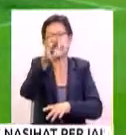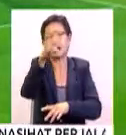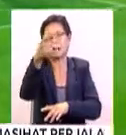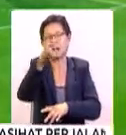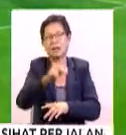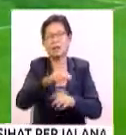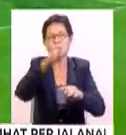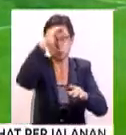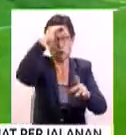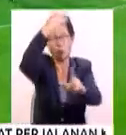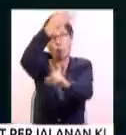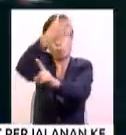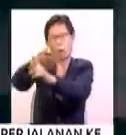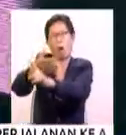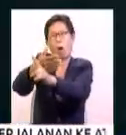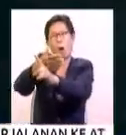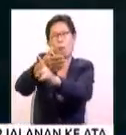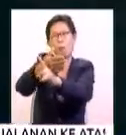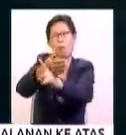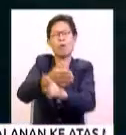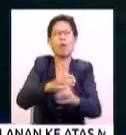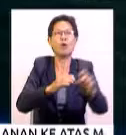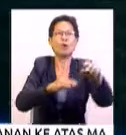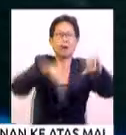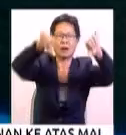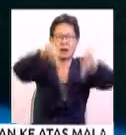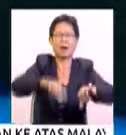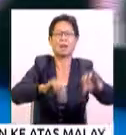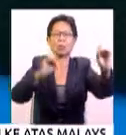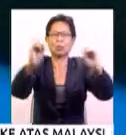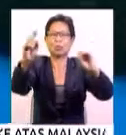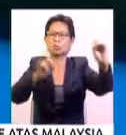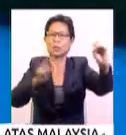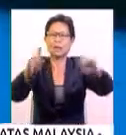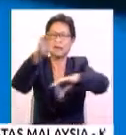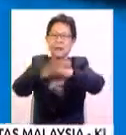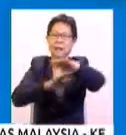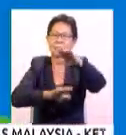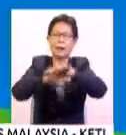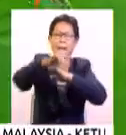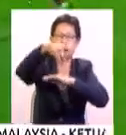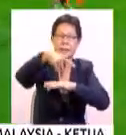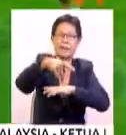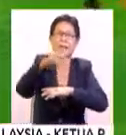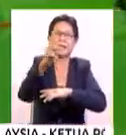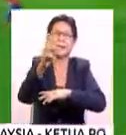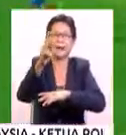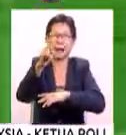tersingkir dari saingan tewas 0-1 di tangan PKNS FC.